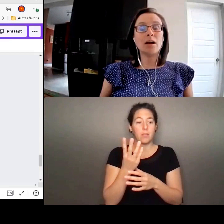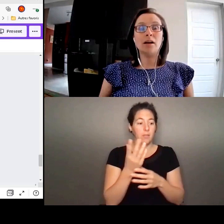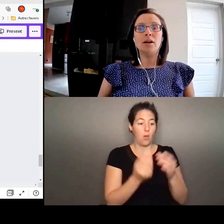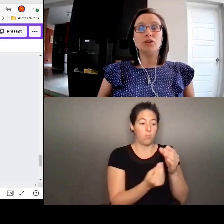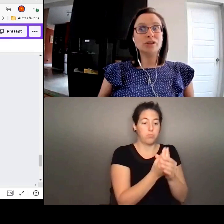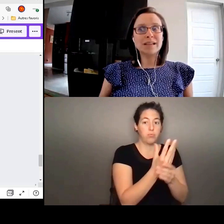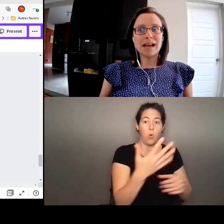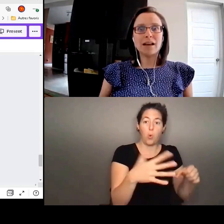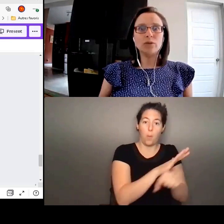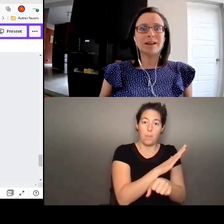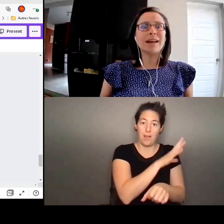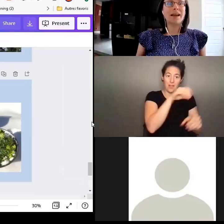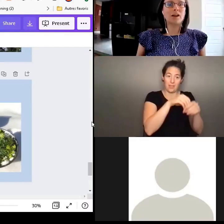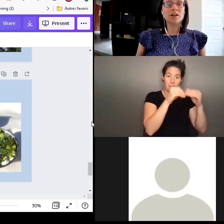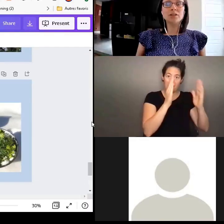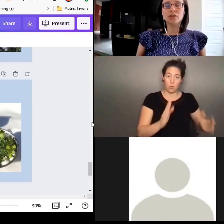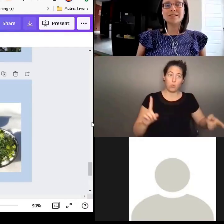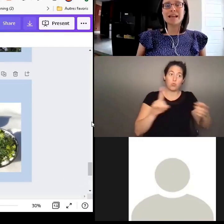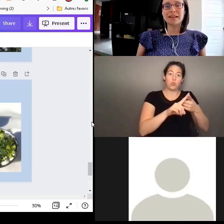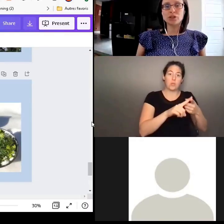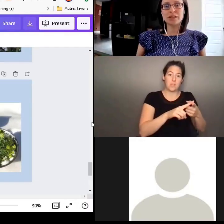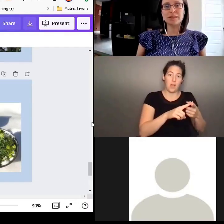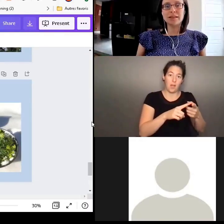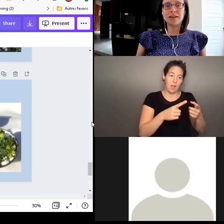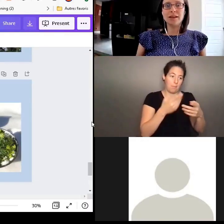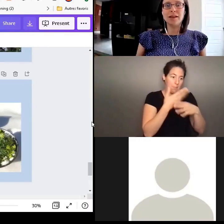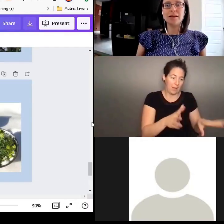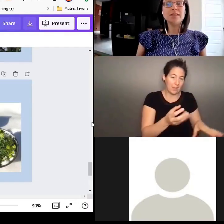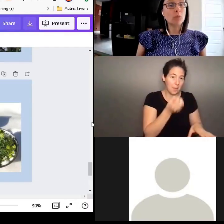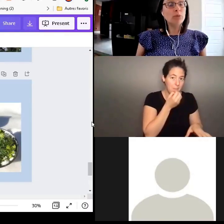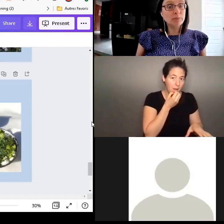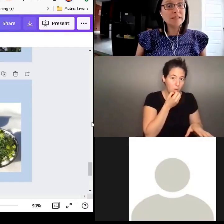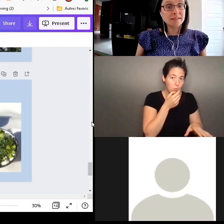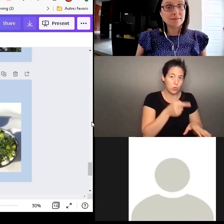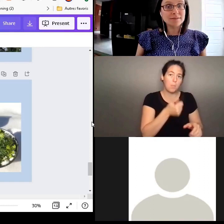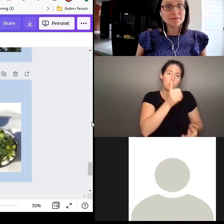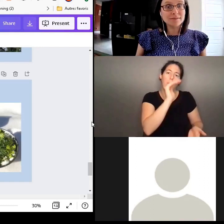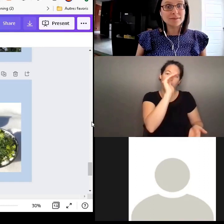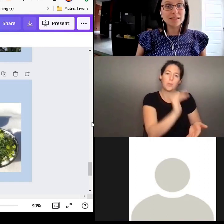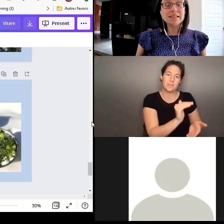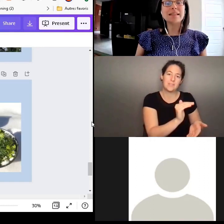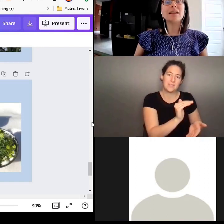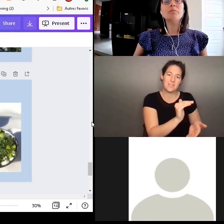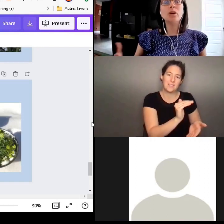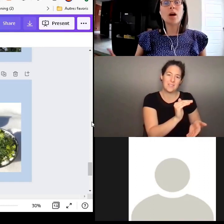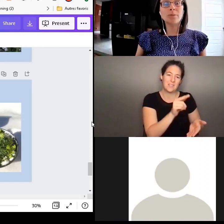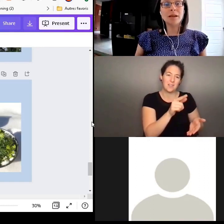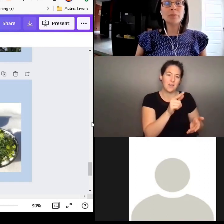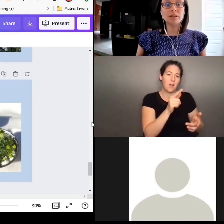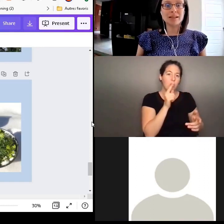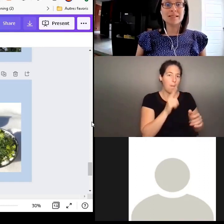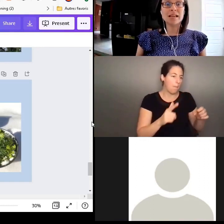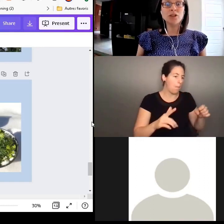l'intérieur jusqu'au temps de la récolte, jusqu'à maturité, ils sont plus petits. Ils n'atteignent pas leur